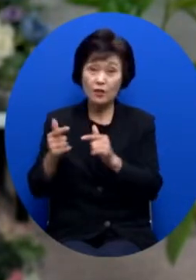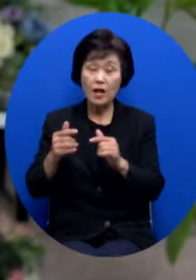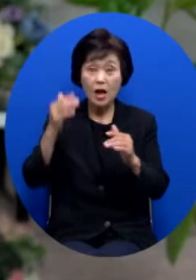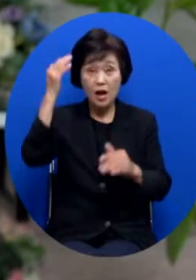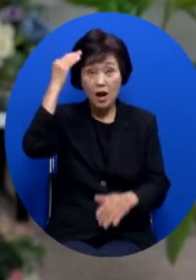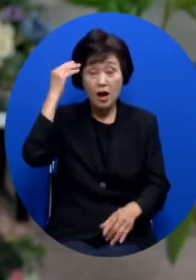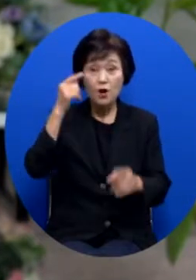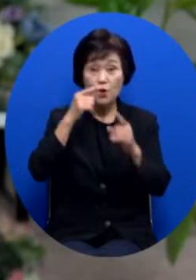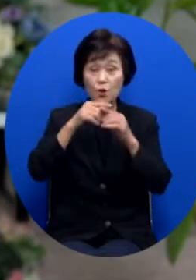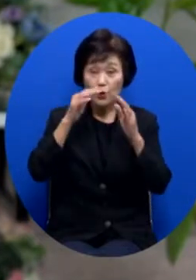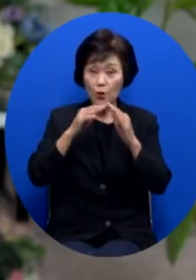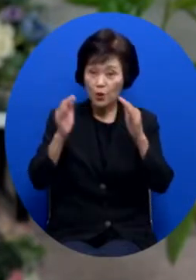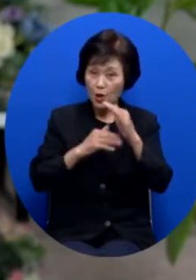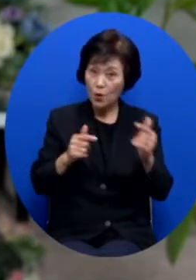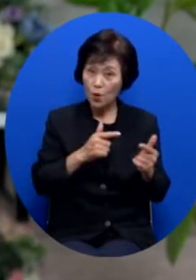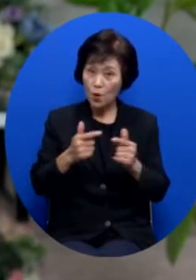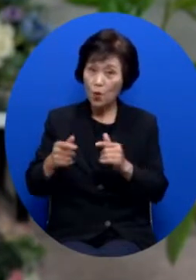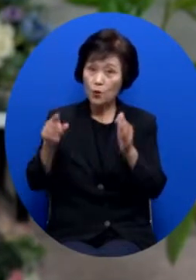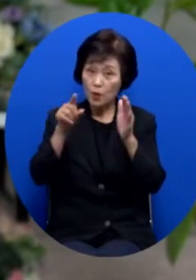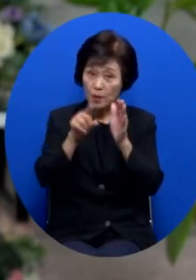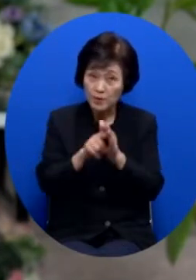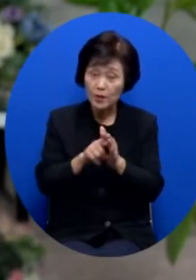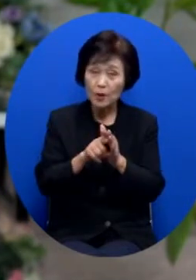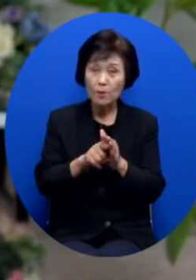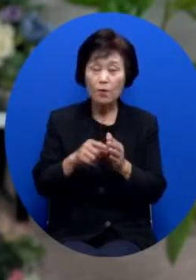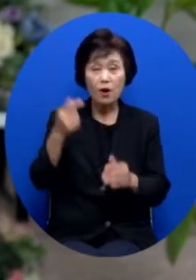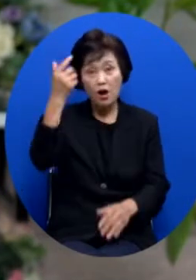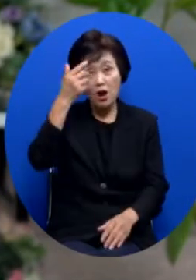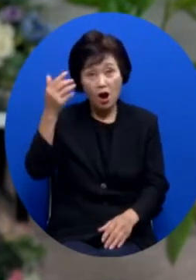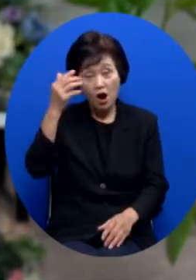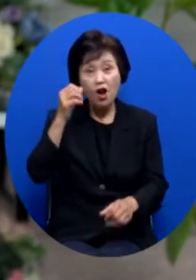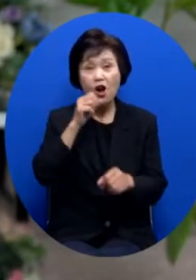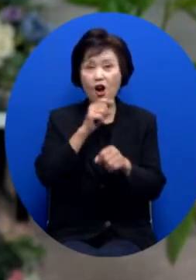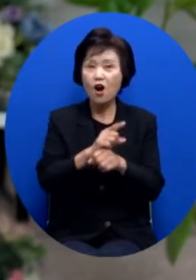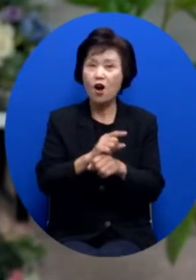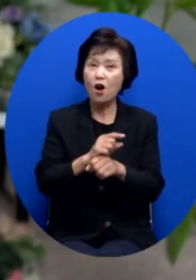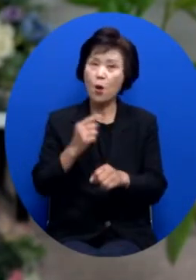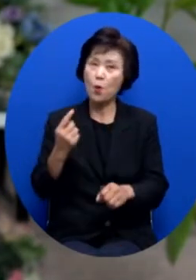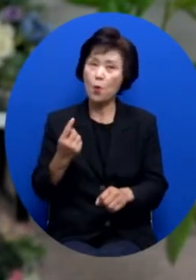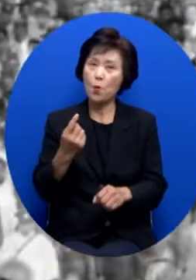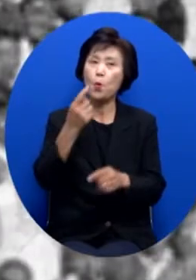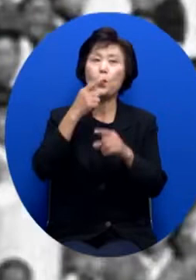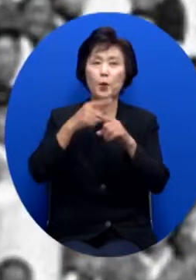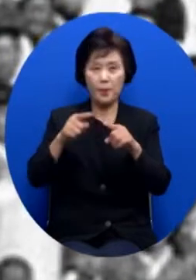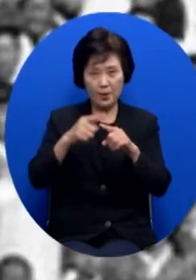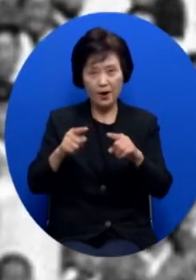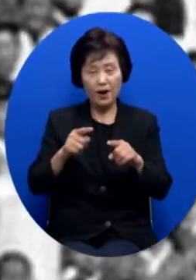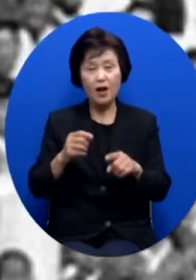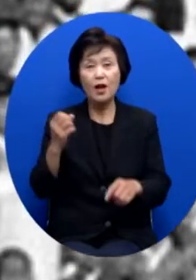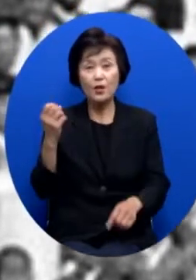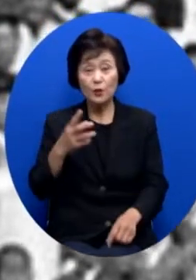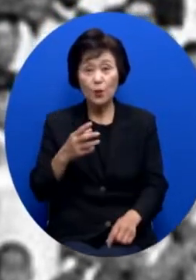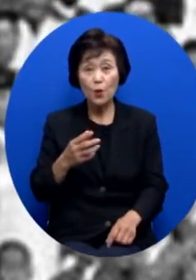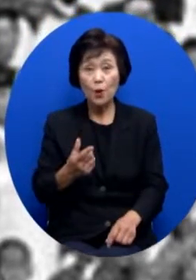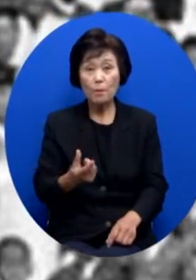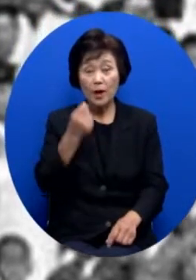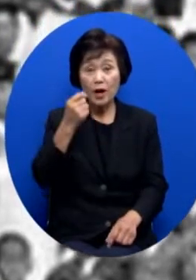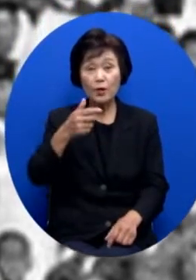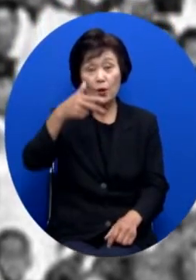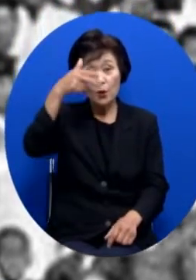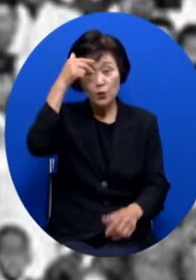한국교회의 성도들의 신앙과 영성을 높이 평가하게 되었으며 곧바로